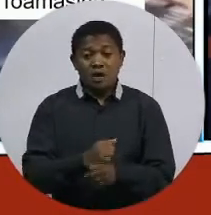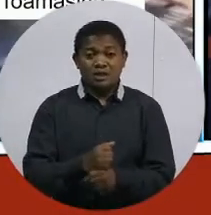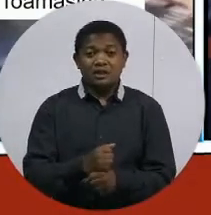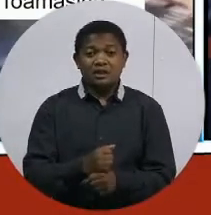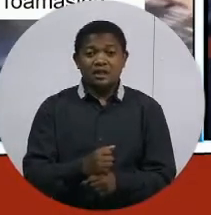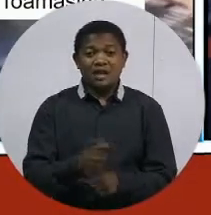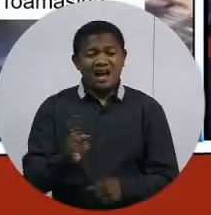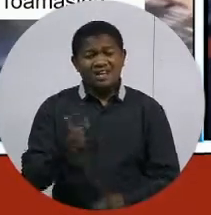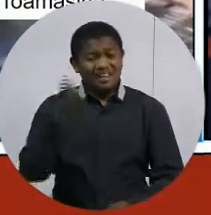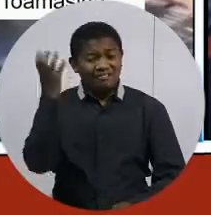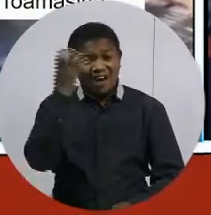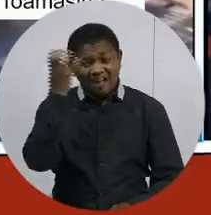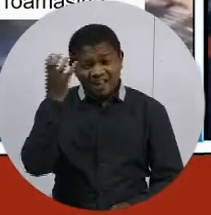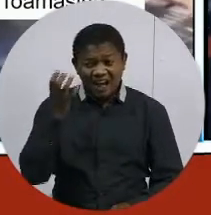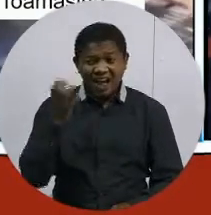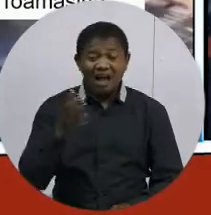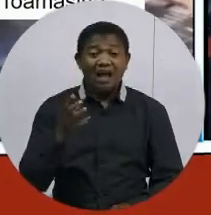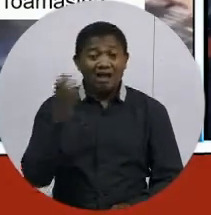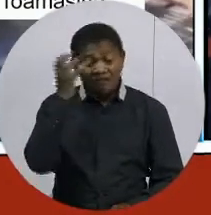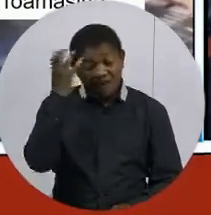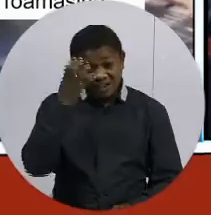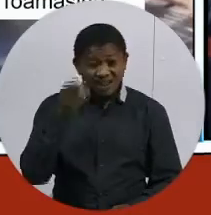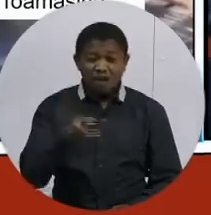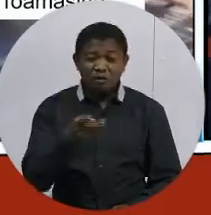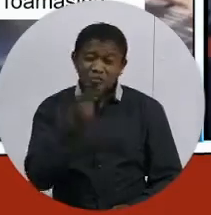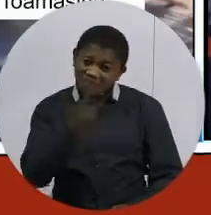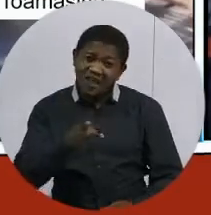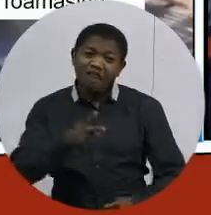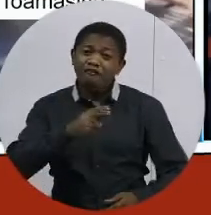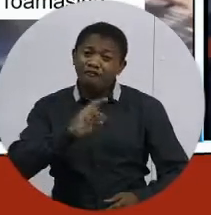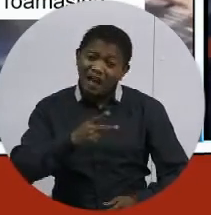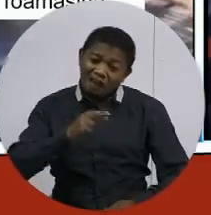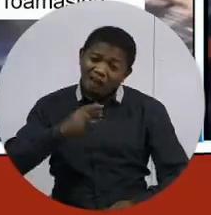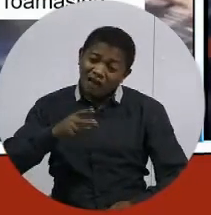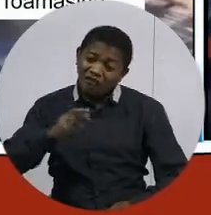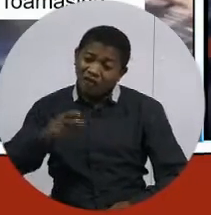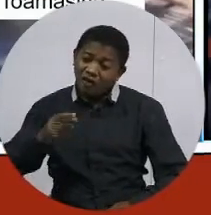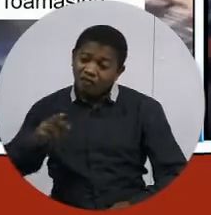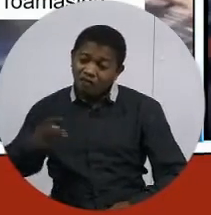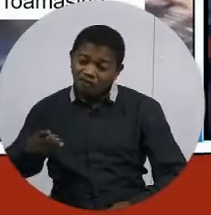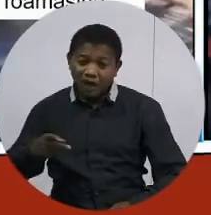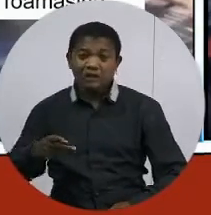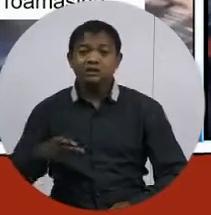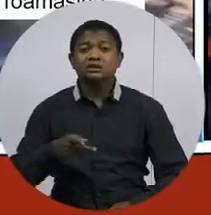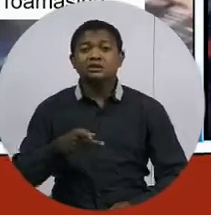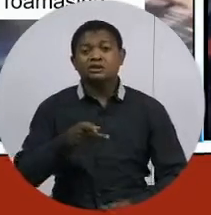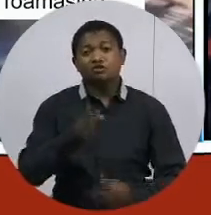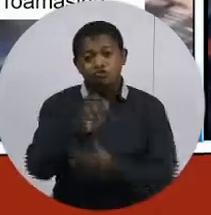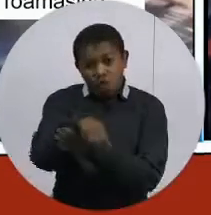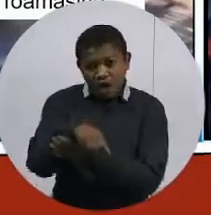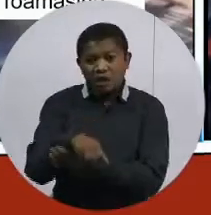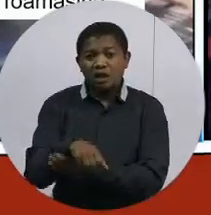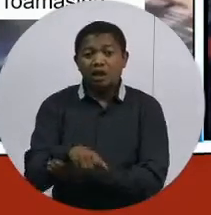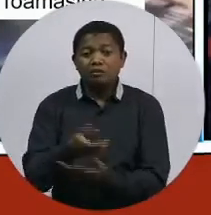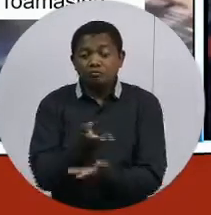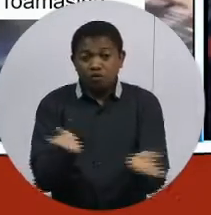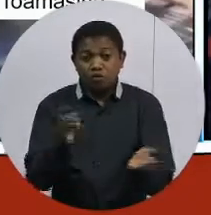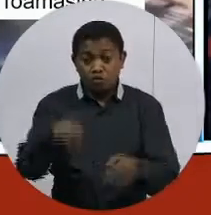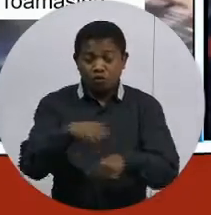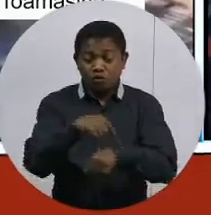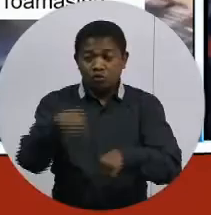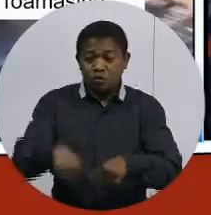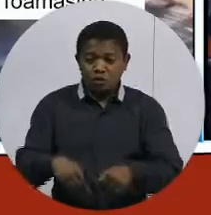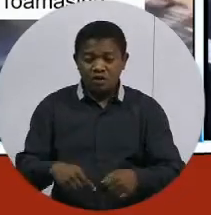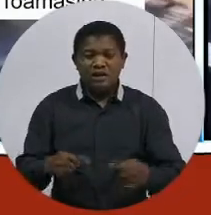fa ny valana retina mbola miaina eo atsiny hevitsika mandrakariva. Miaina izy a satria nanao ezaka goavana